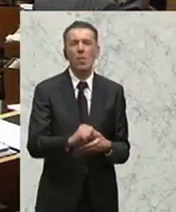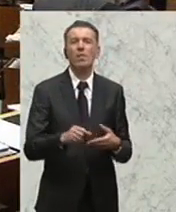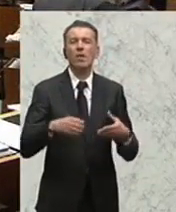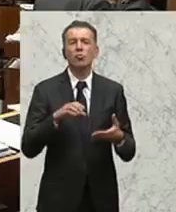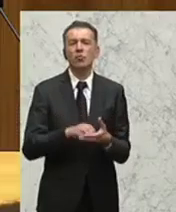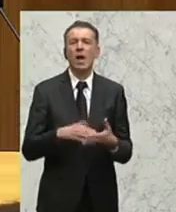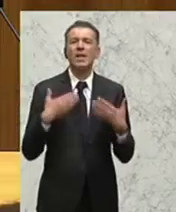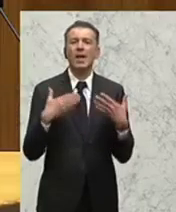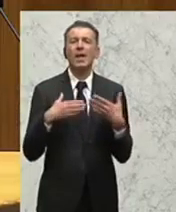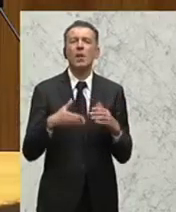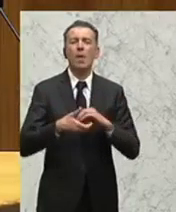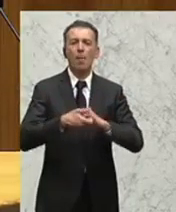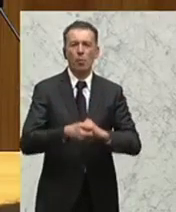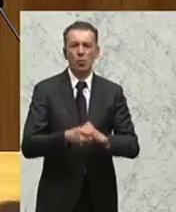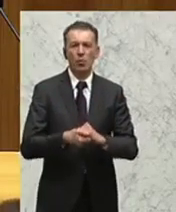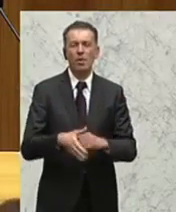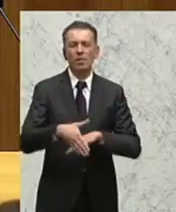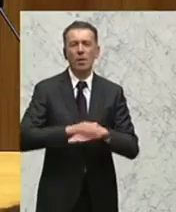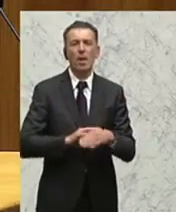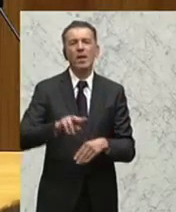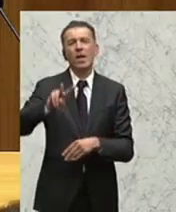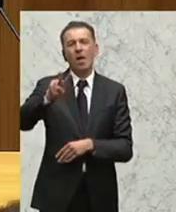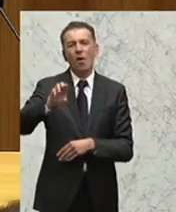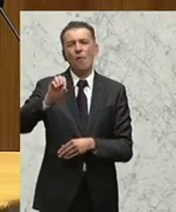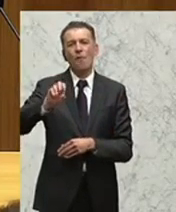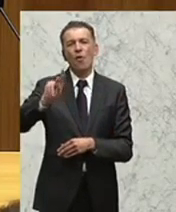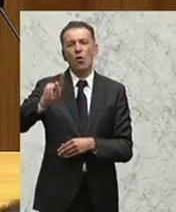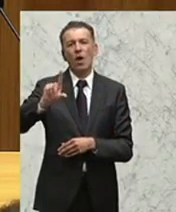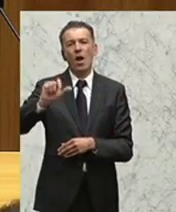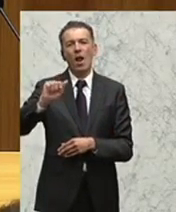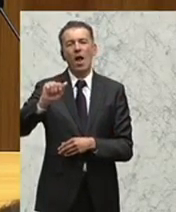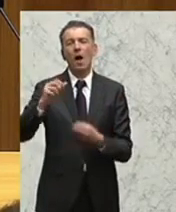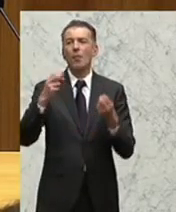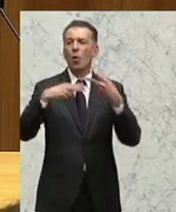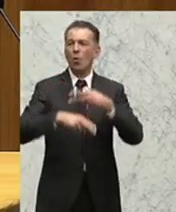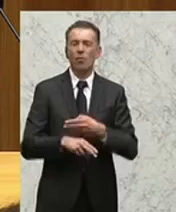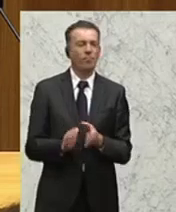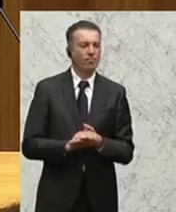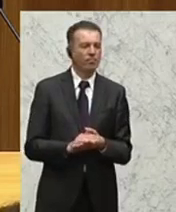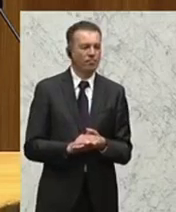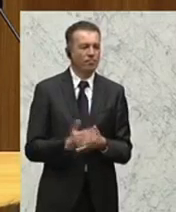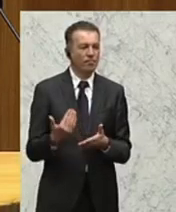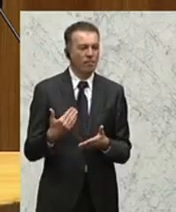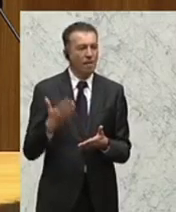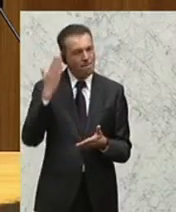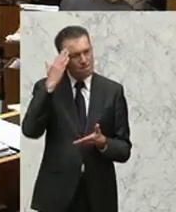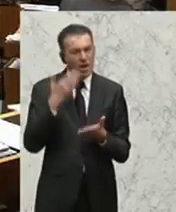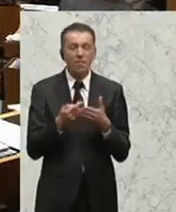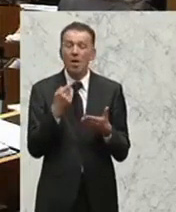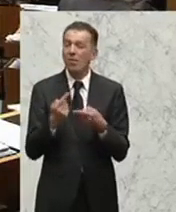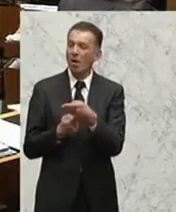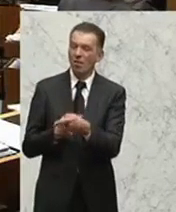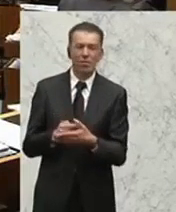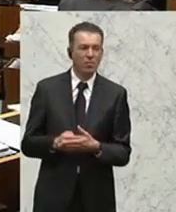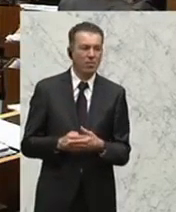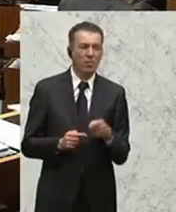Vöcklerbruck, Klimabündnisgemeinde Vöcklerbruck. Also, jawohl. Herr Kollege, und deshalb weiß ich, von was ich rede. Das ist der